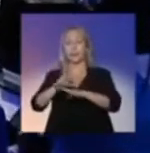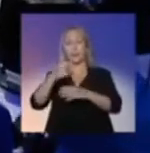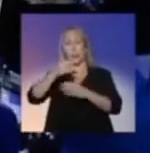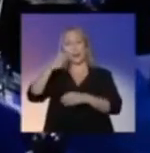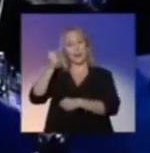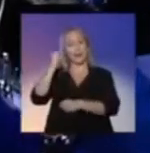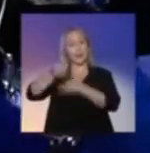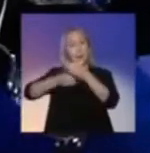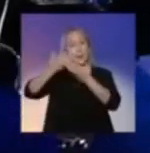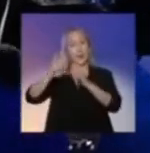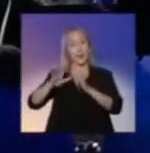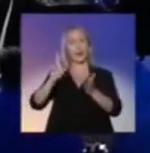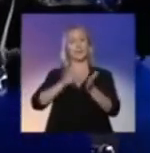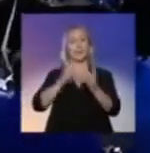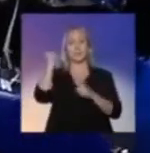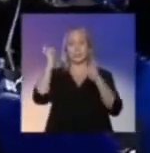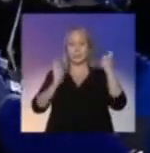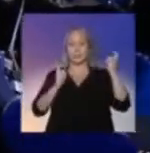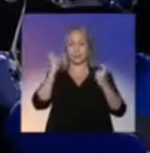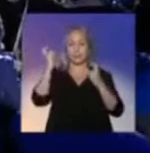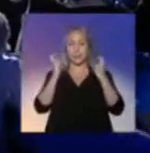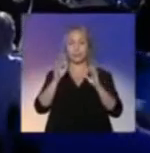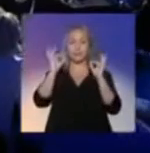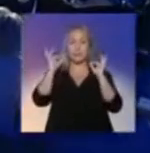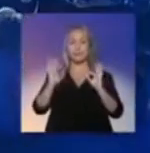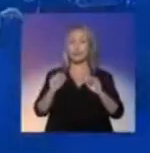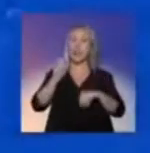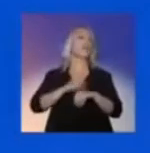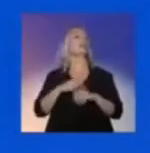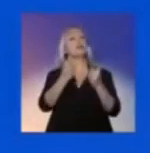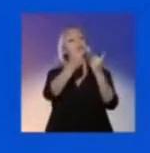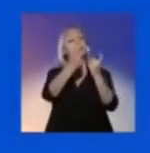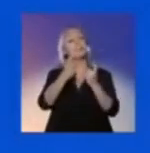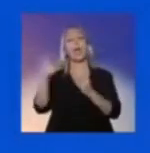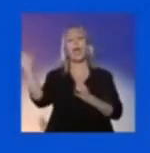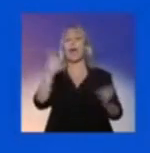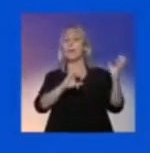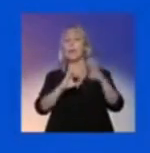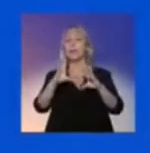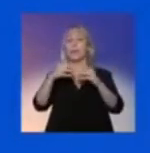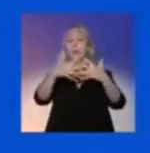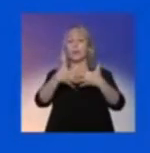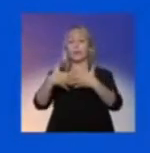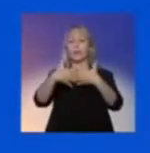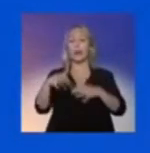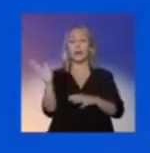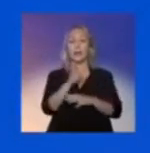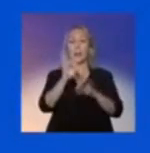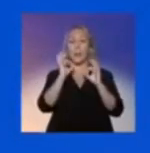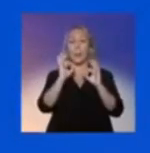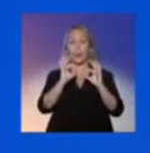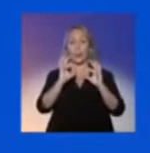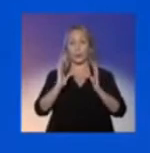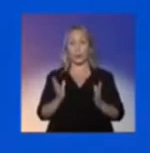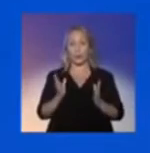μίλησα χθες. Θα πρέπει να σκεφτούμε λοιπόν πολύ ουσιαστικά πώς μπορούμε να προσελκύσουμε και τέτοιες παραγωγικές μεγάλες επενδύσεις στη Δυτική Μακεδονία. Και πρέπει να